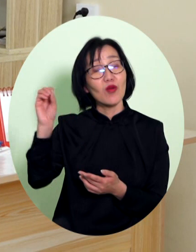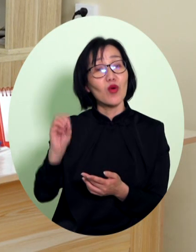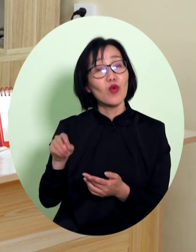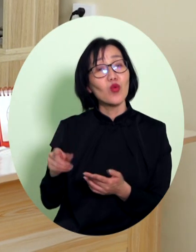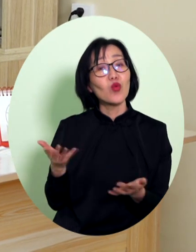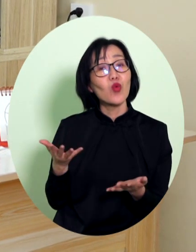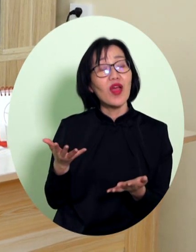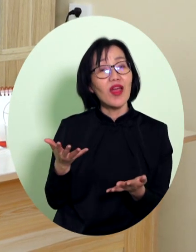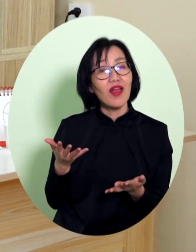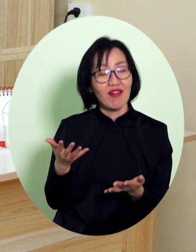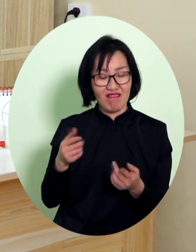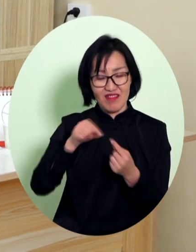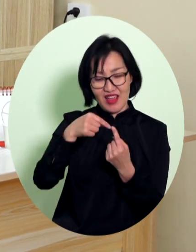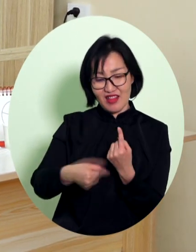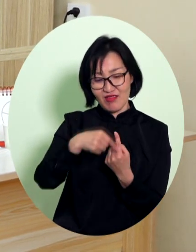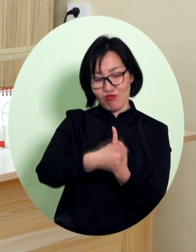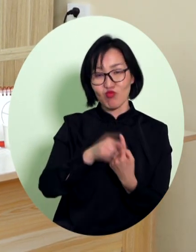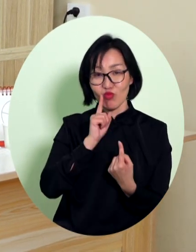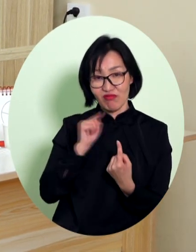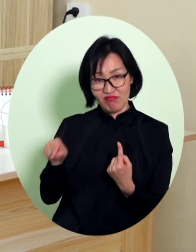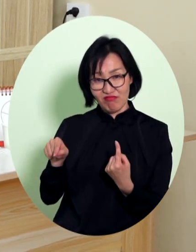35% нь юунд дуртай байна? Гадал.